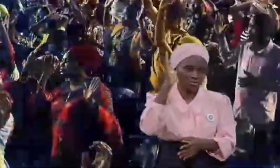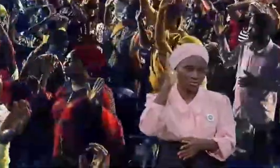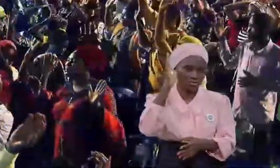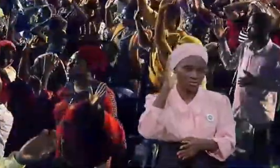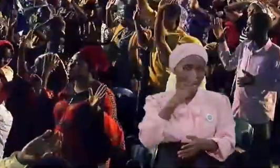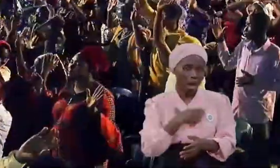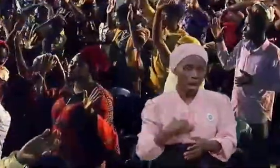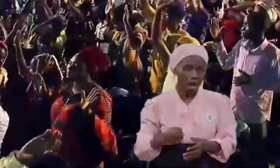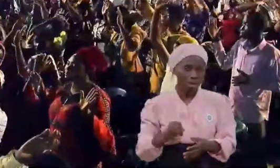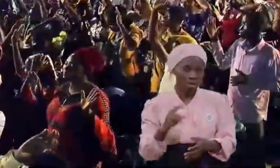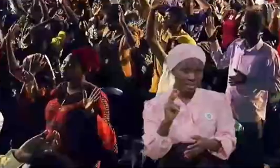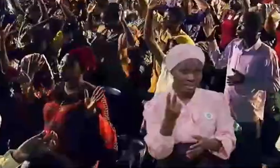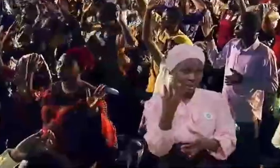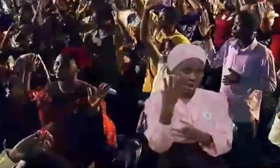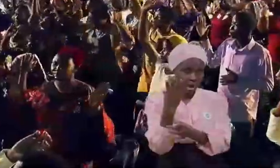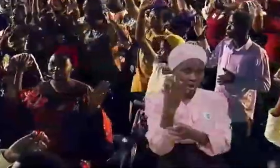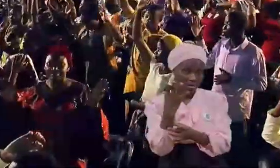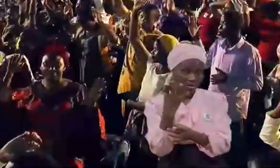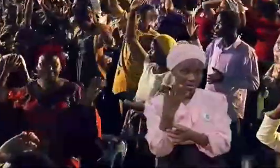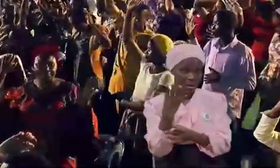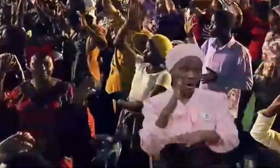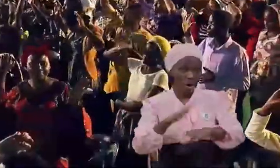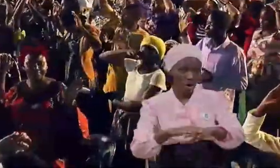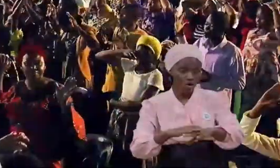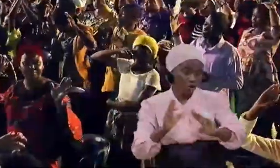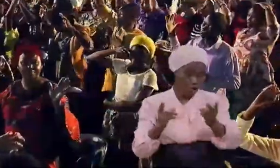main là où tu as le problème.